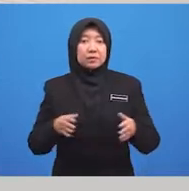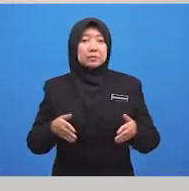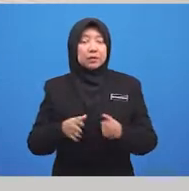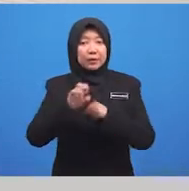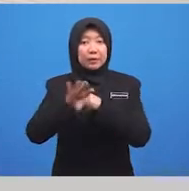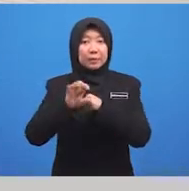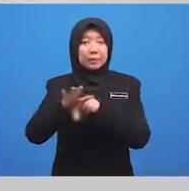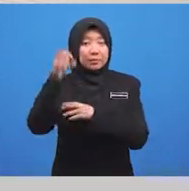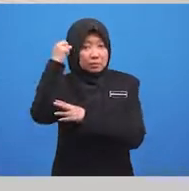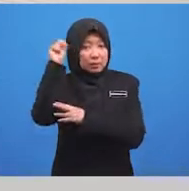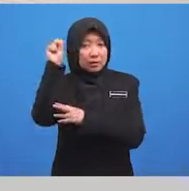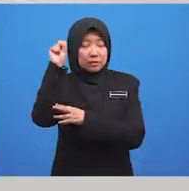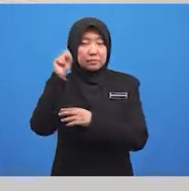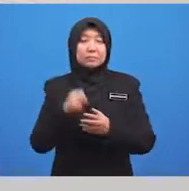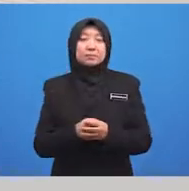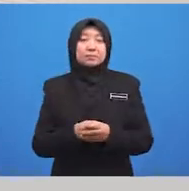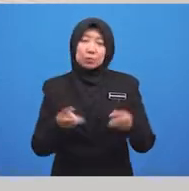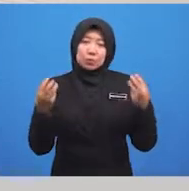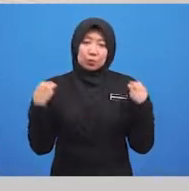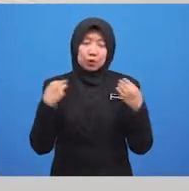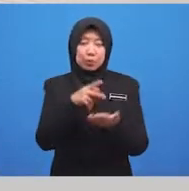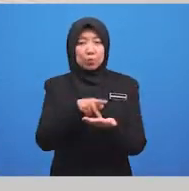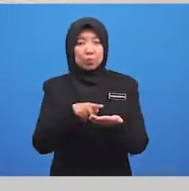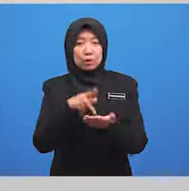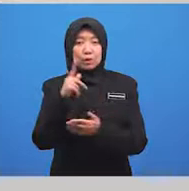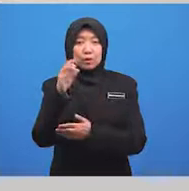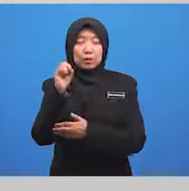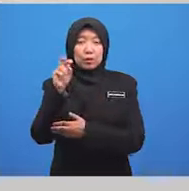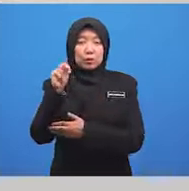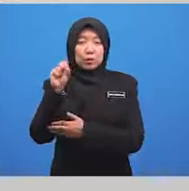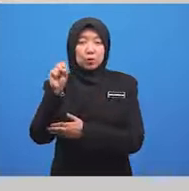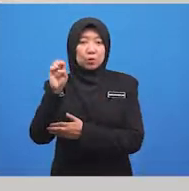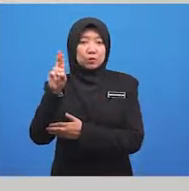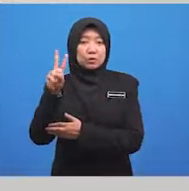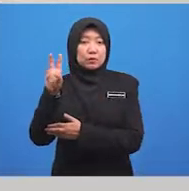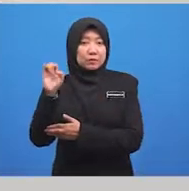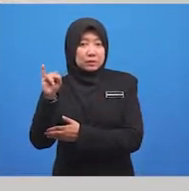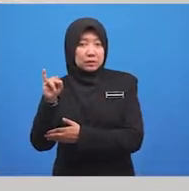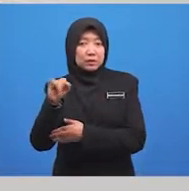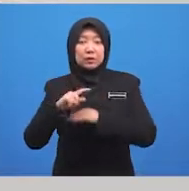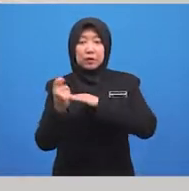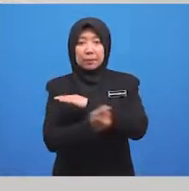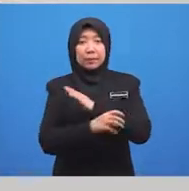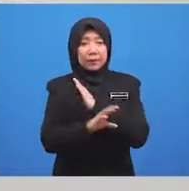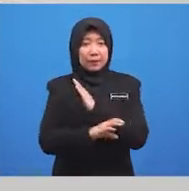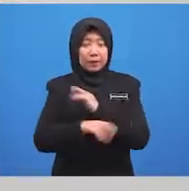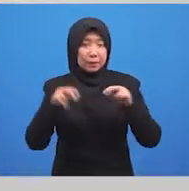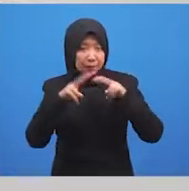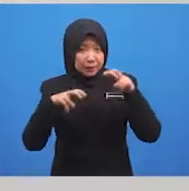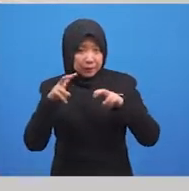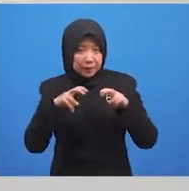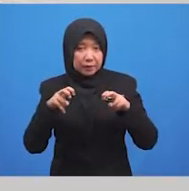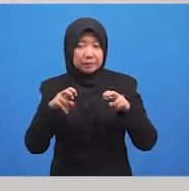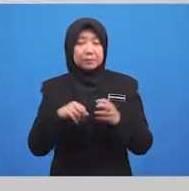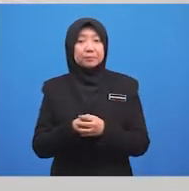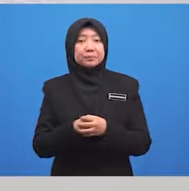kempen kesedaran, mewujudkan pusat konservasi dan taman negara, menjalankan penyelidikan dan